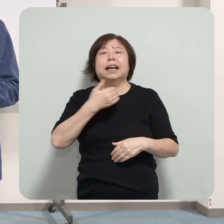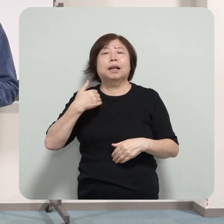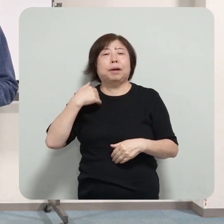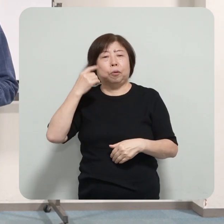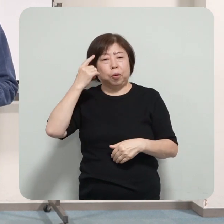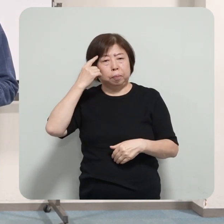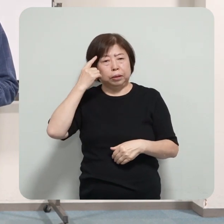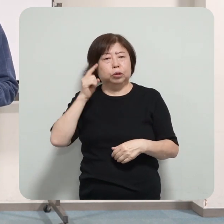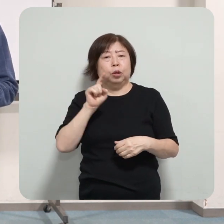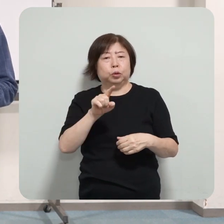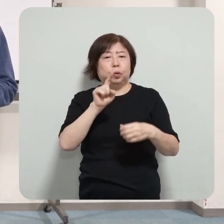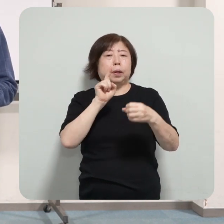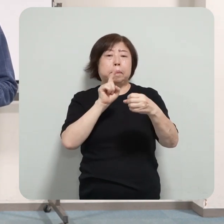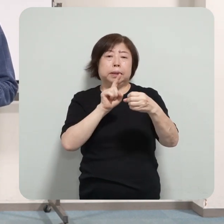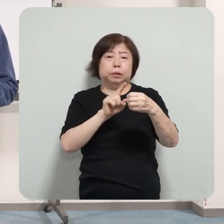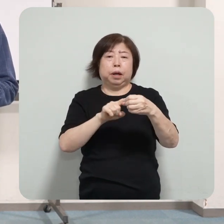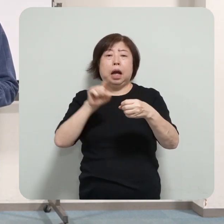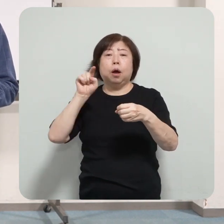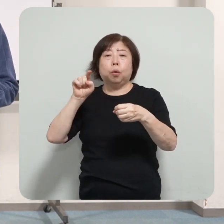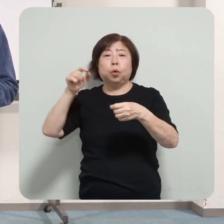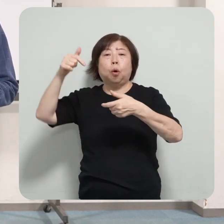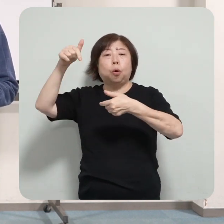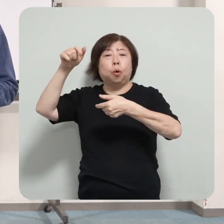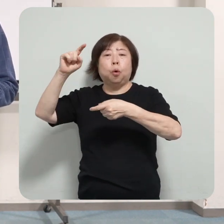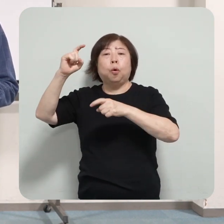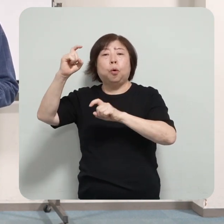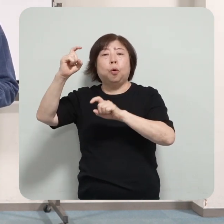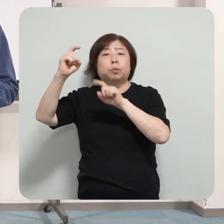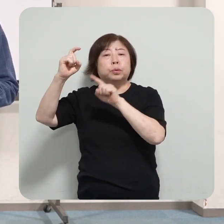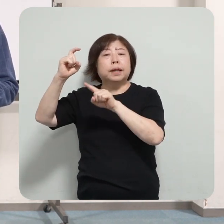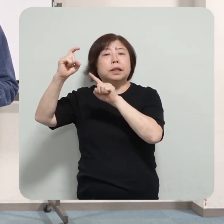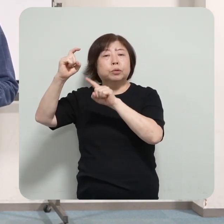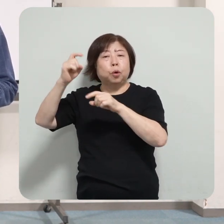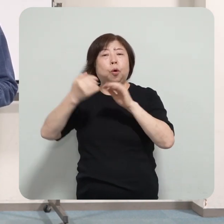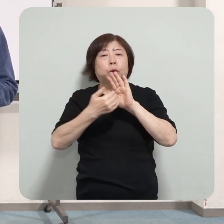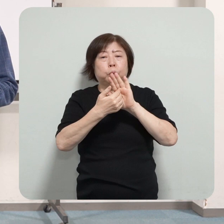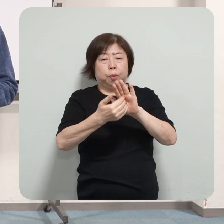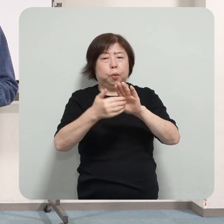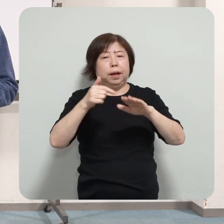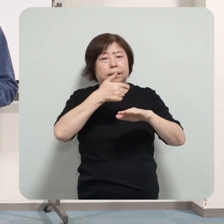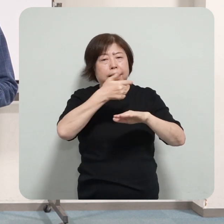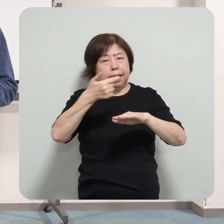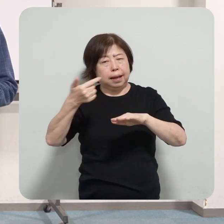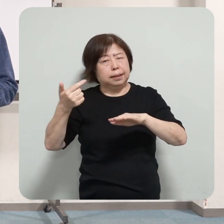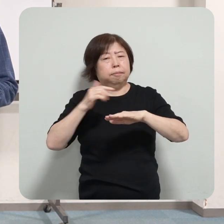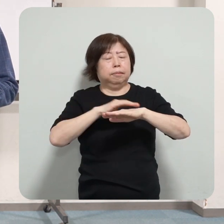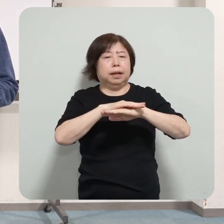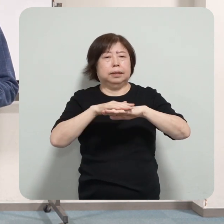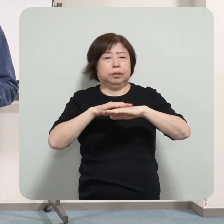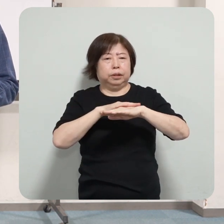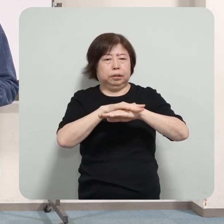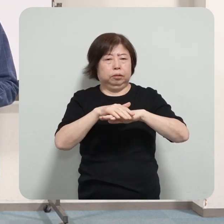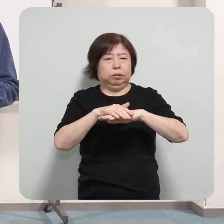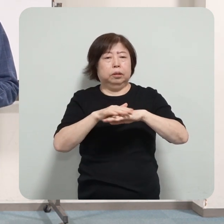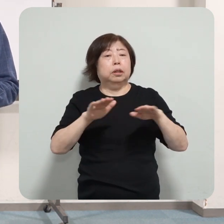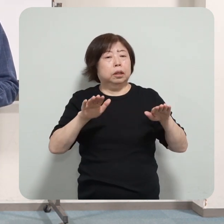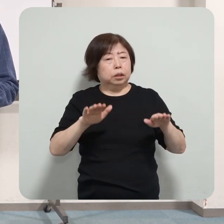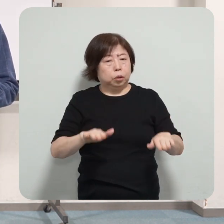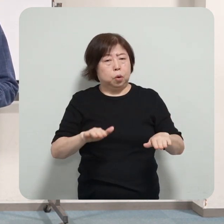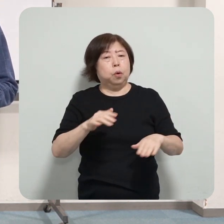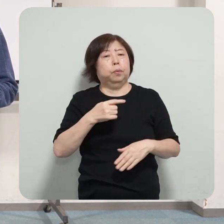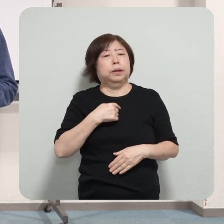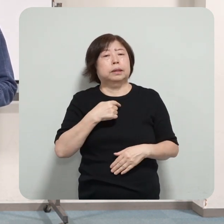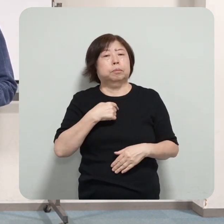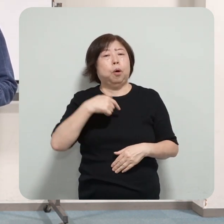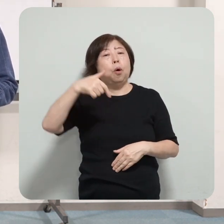思います。そのためには、このフレイルの予防、大変大切です。今